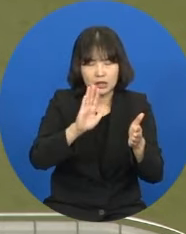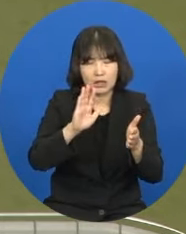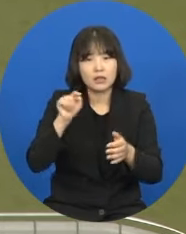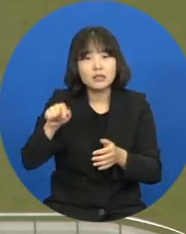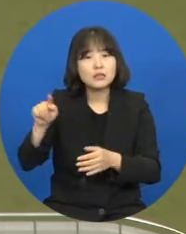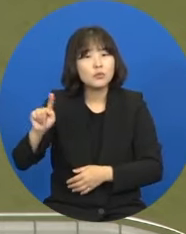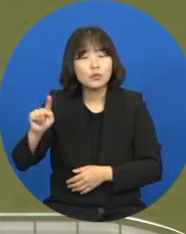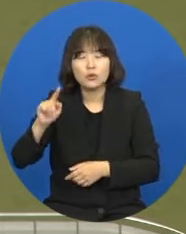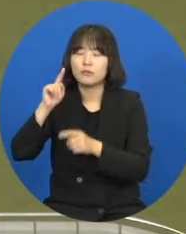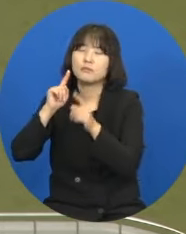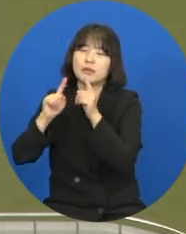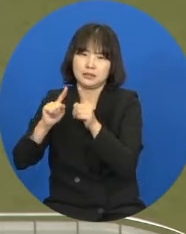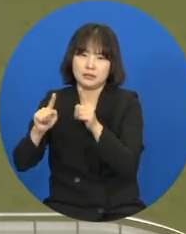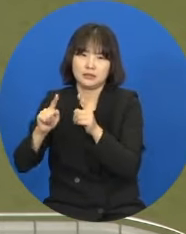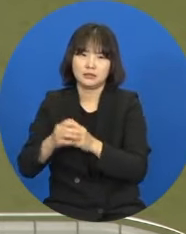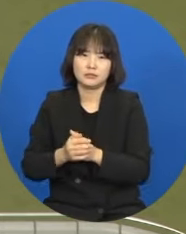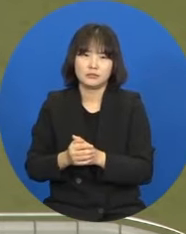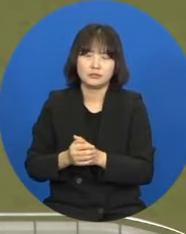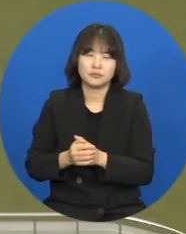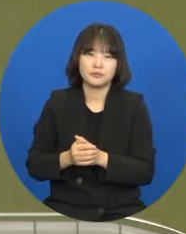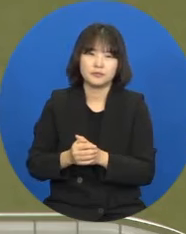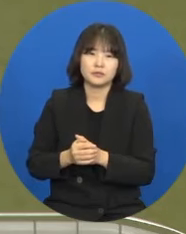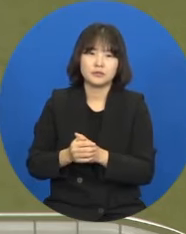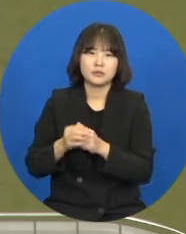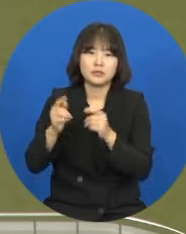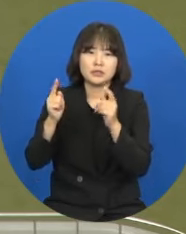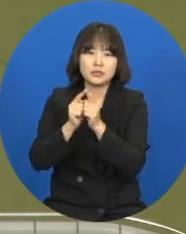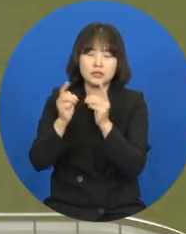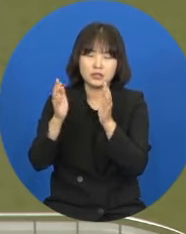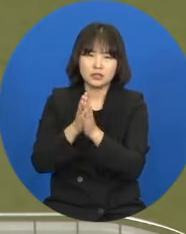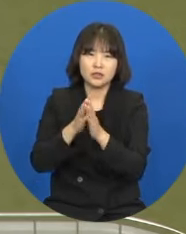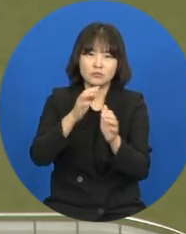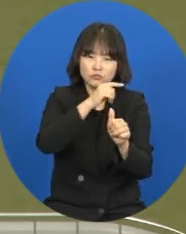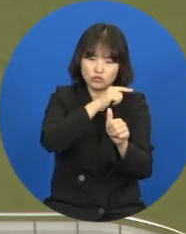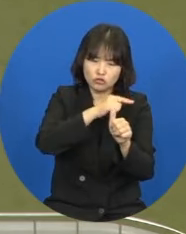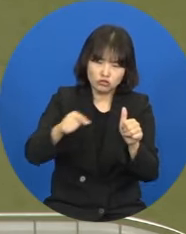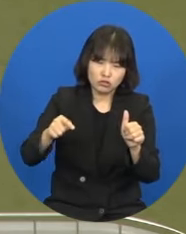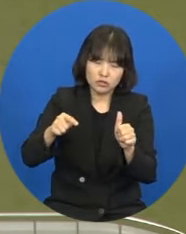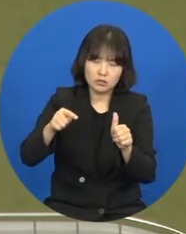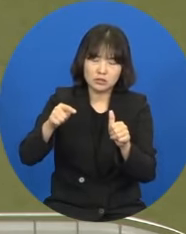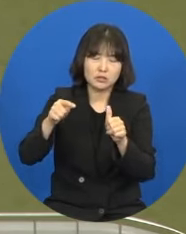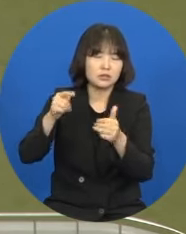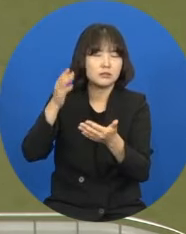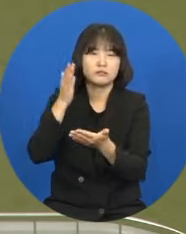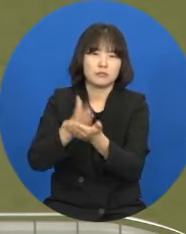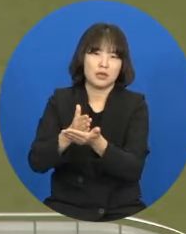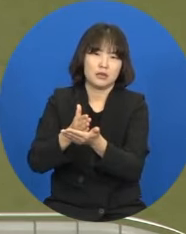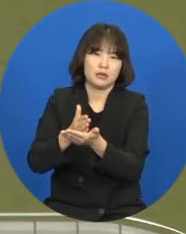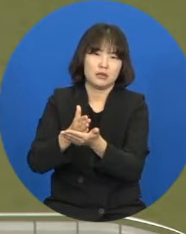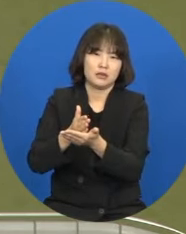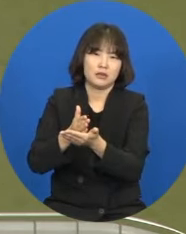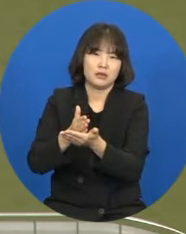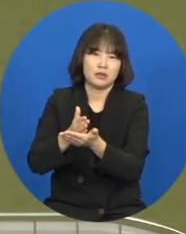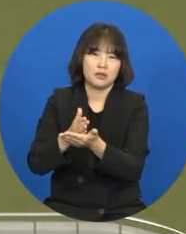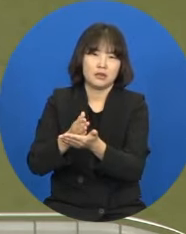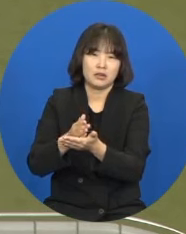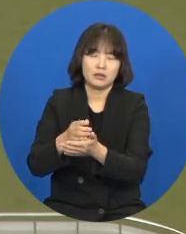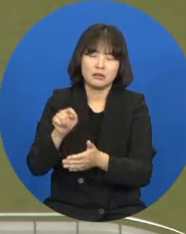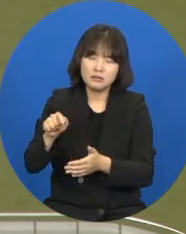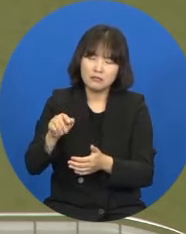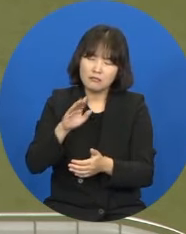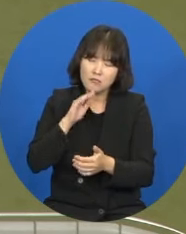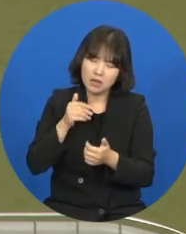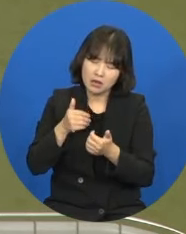기름부음 자를 직접 죽이라는 것을 그 금하고 있어요 이것이 굉장히 갈등이